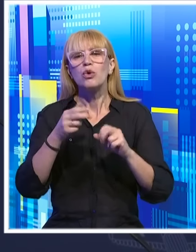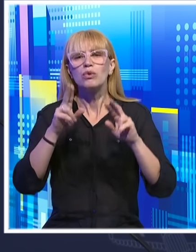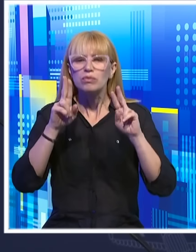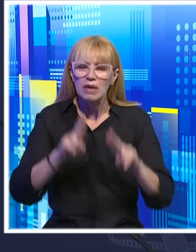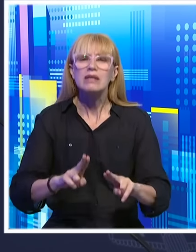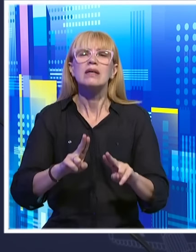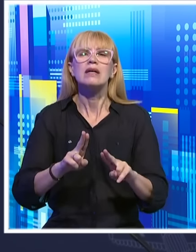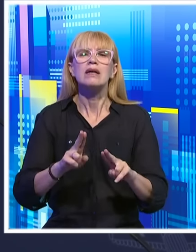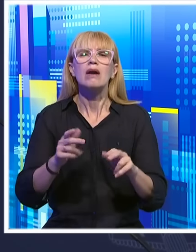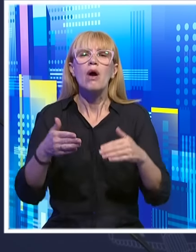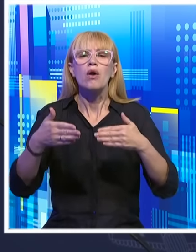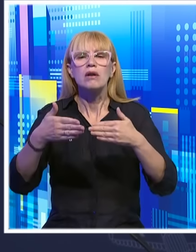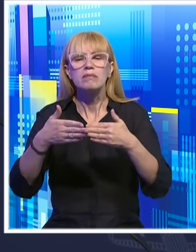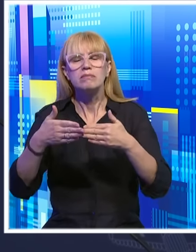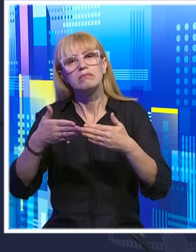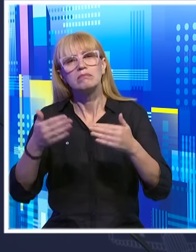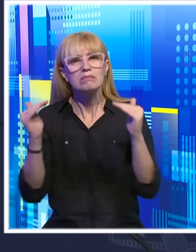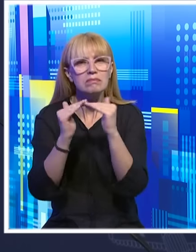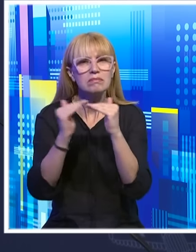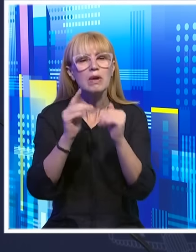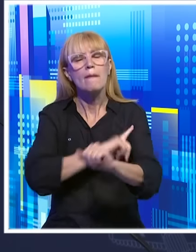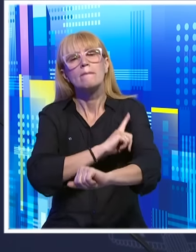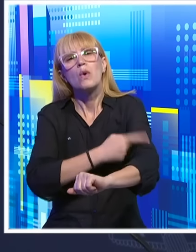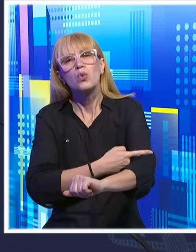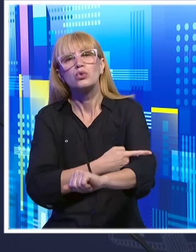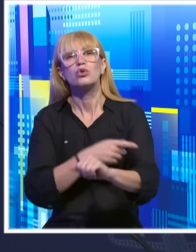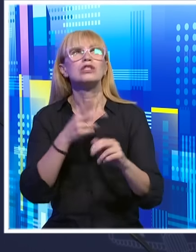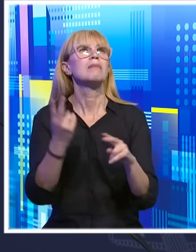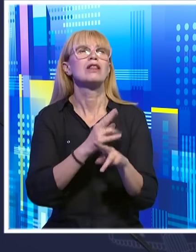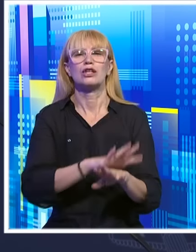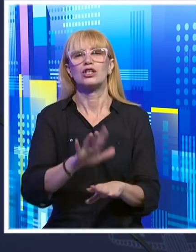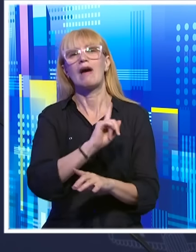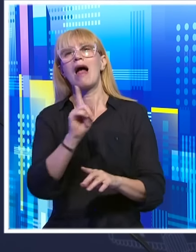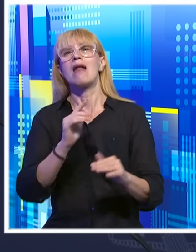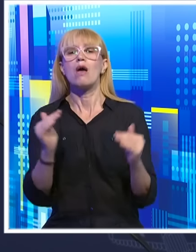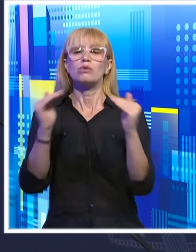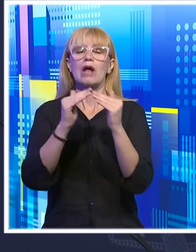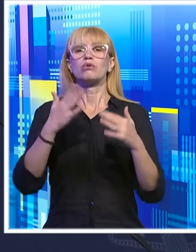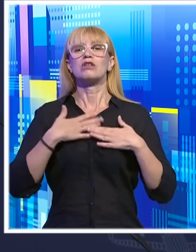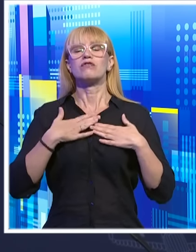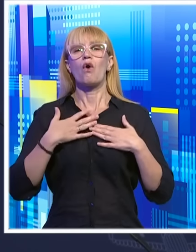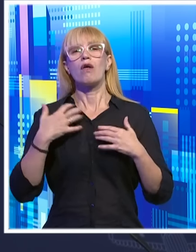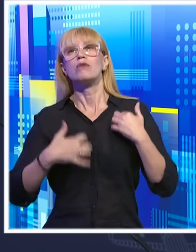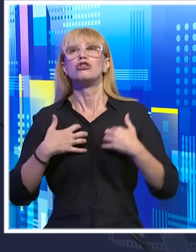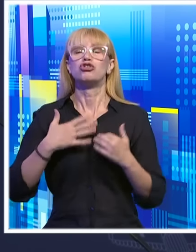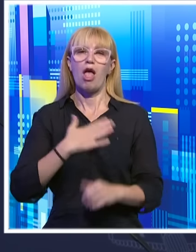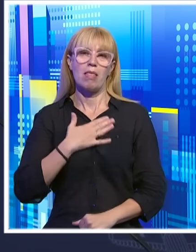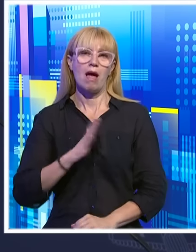realnim mogućnostima rasta ove zemlje, a ne u skladu sa svojim željama. I dozvolit ćete mi da kao predsednik